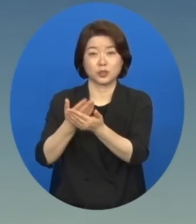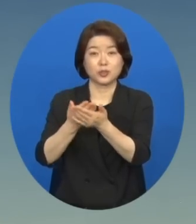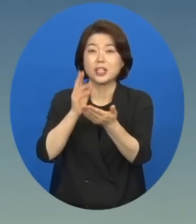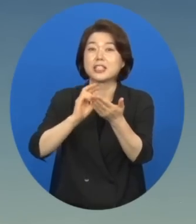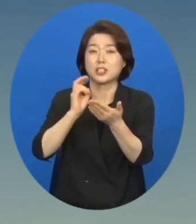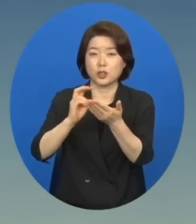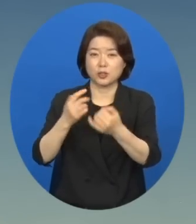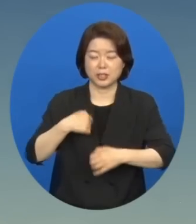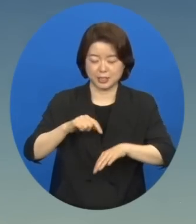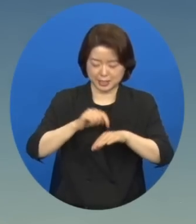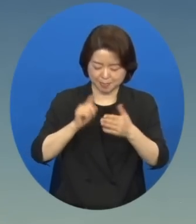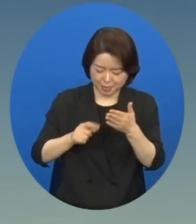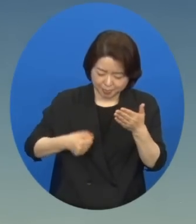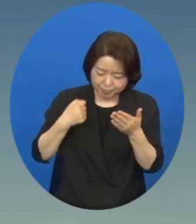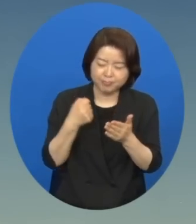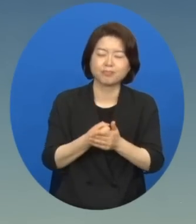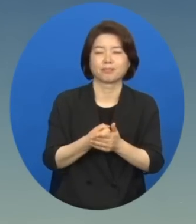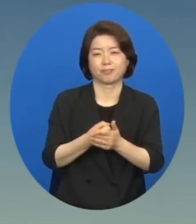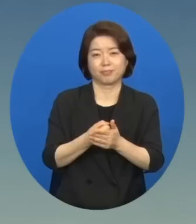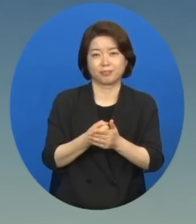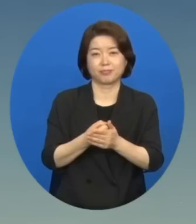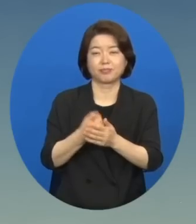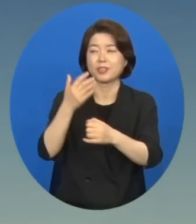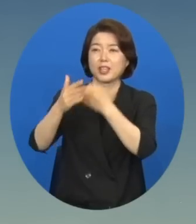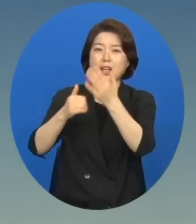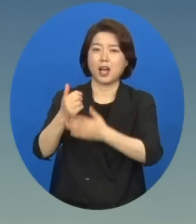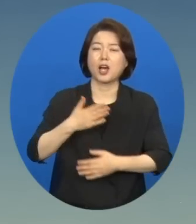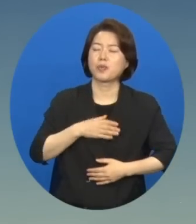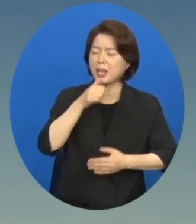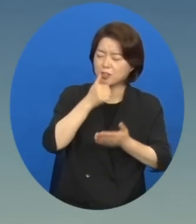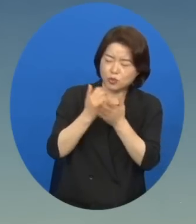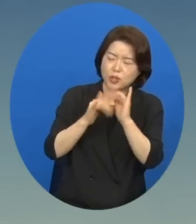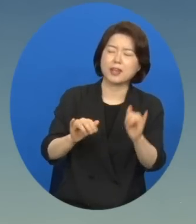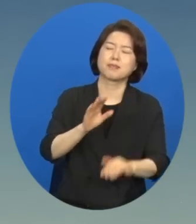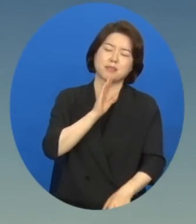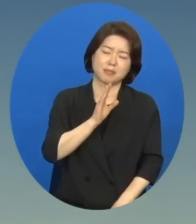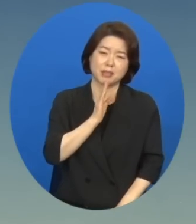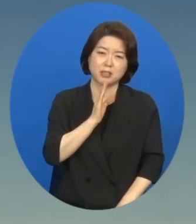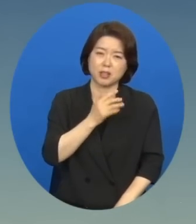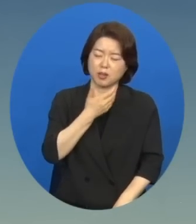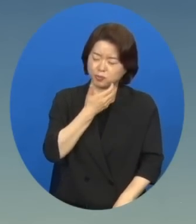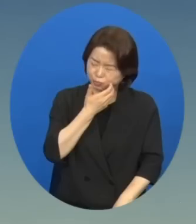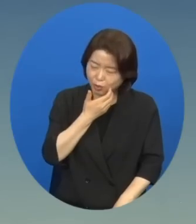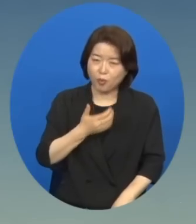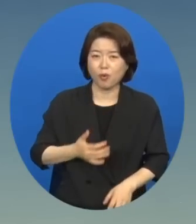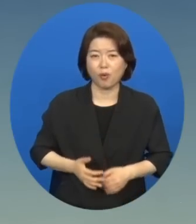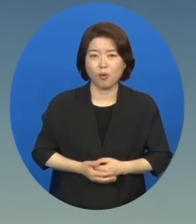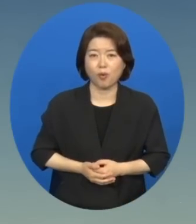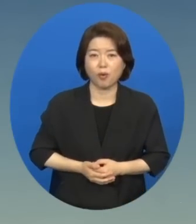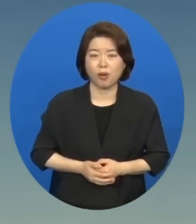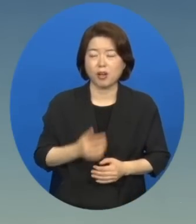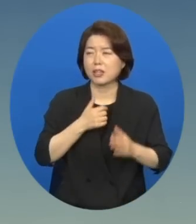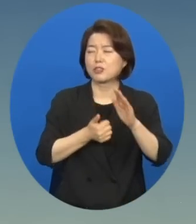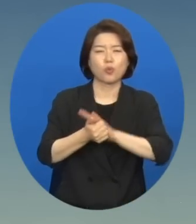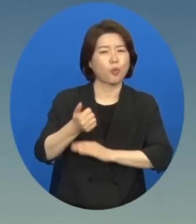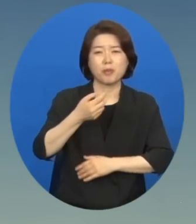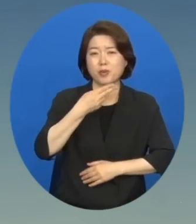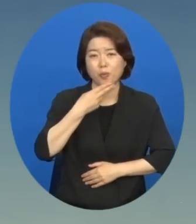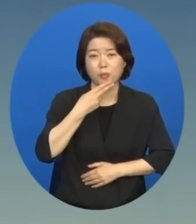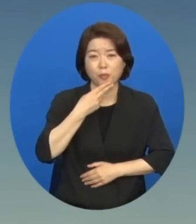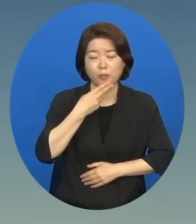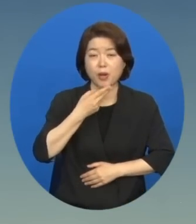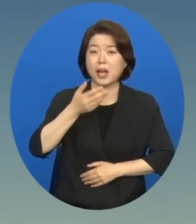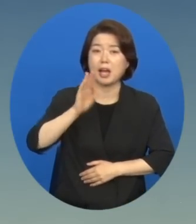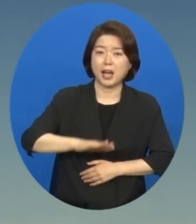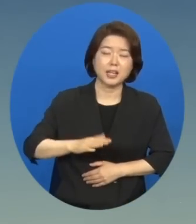제 마음에 결단을 했어요. 하나님, 죄인이에요. 저는 부끄러워요. 소망이 없어요.